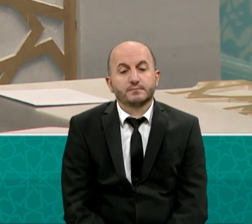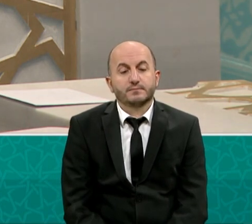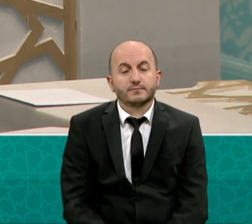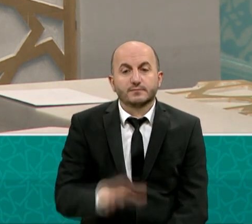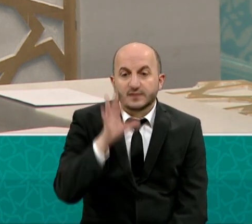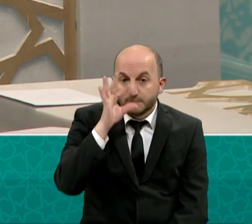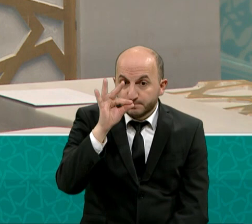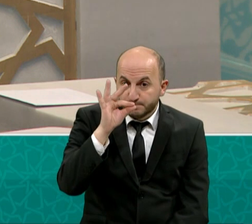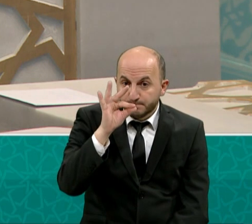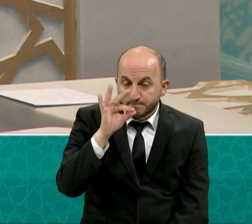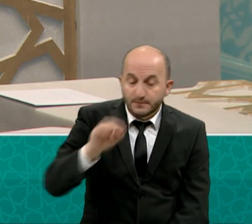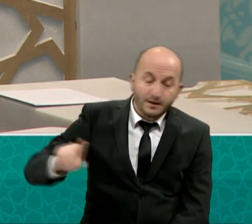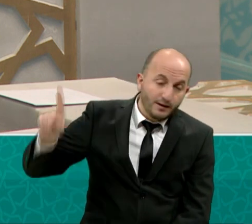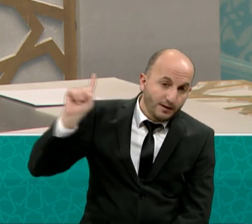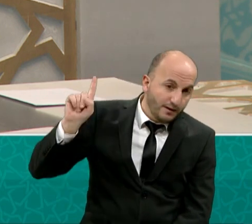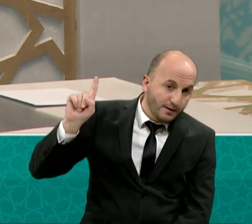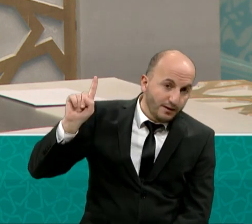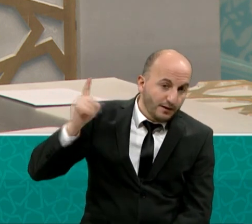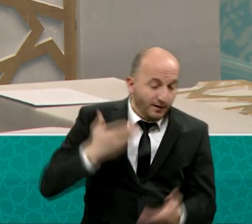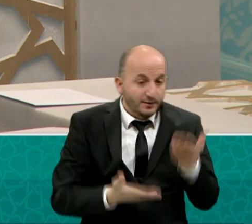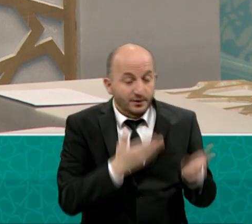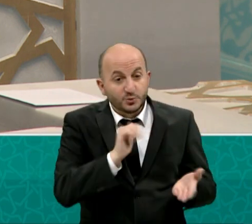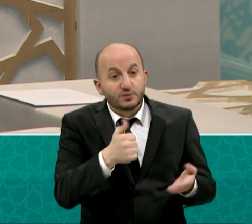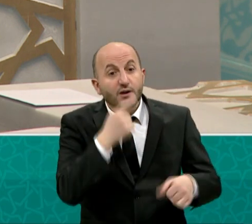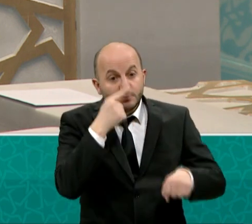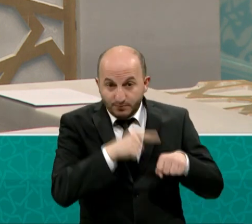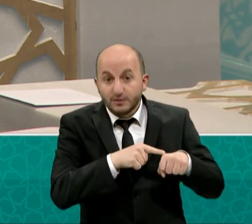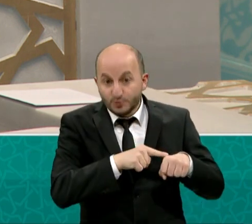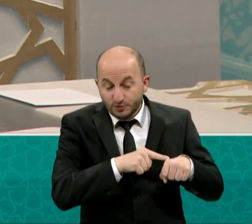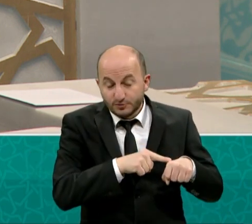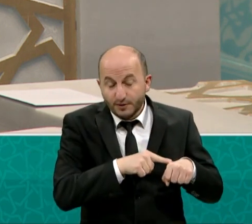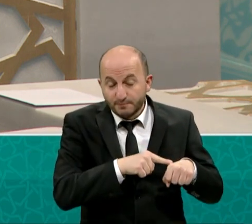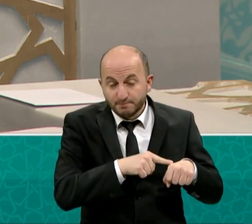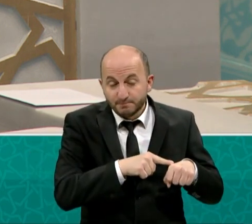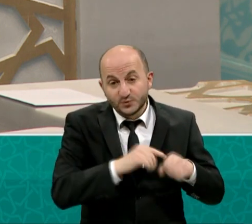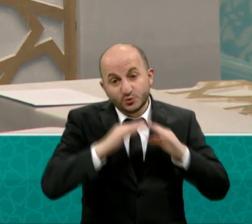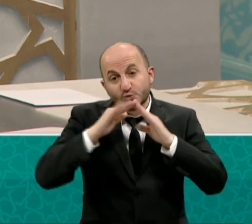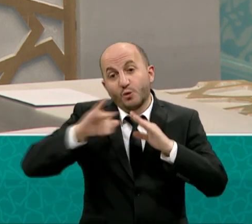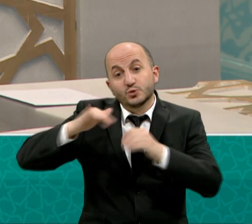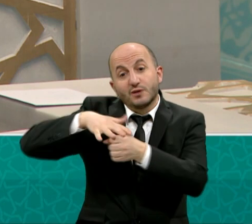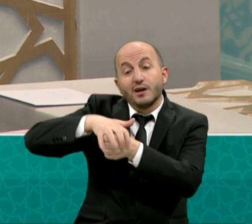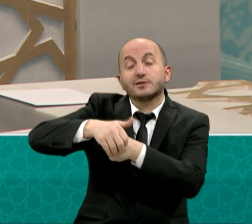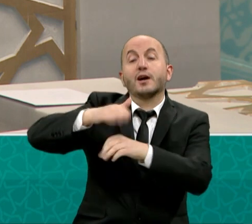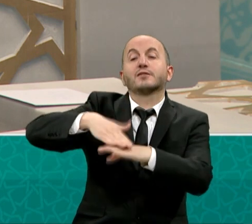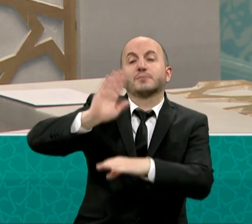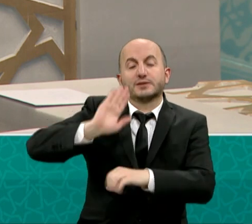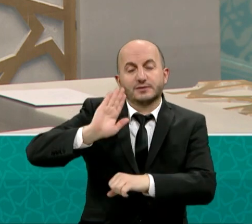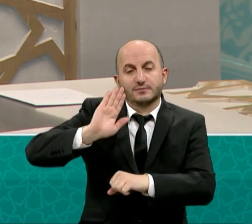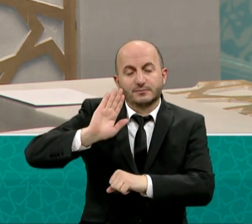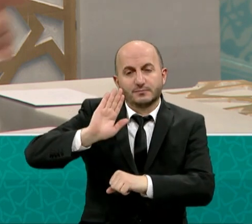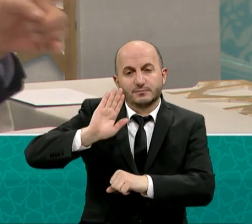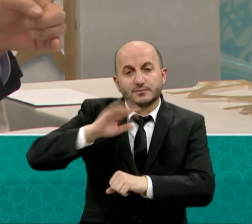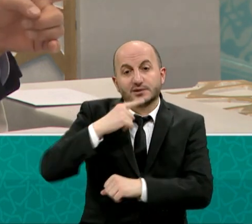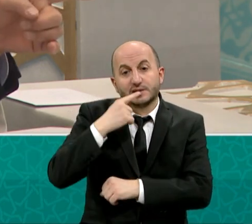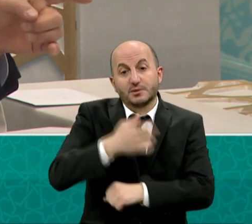Kim Allah'a ve ahiret gününe iman ediyorsa komşusuna eziyet etmez. Demek